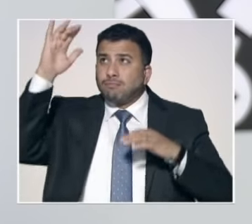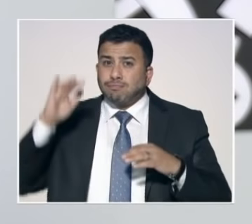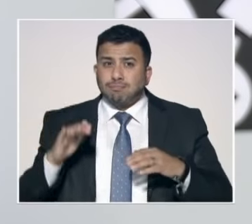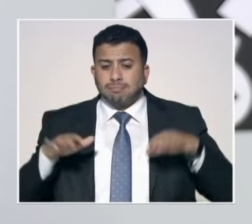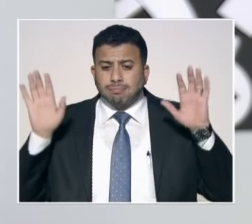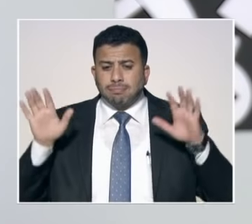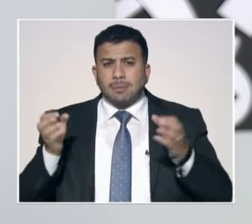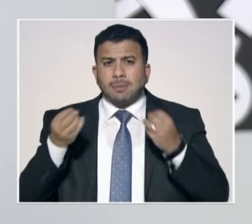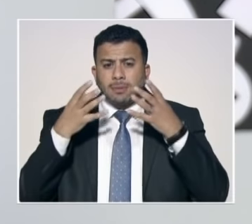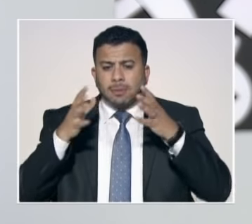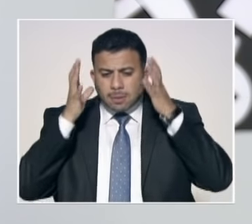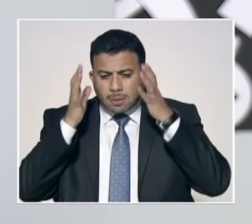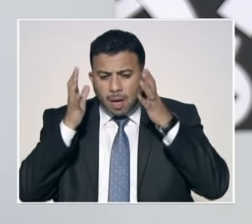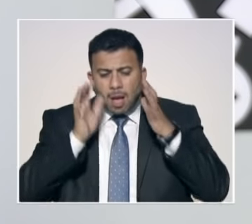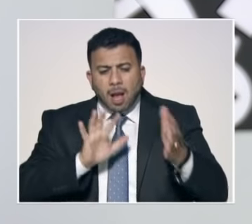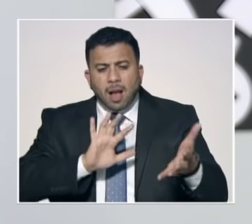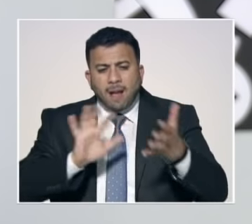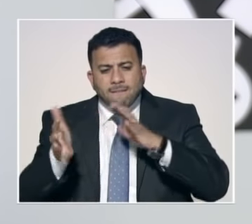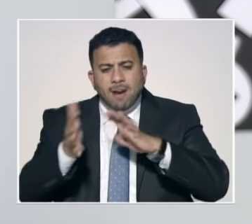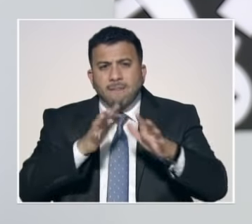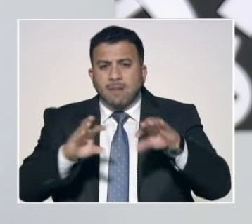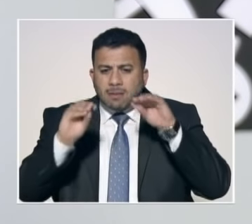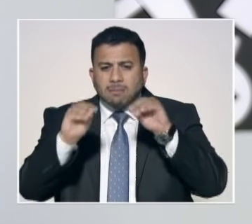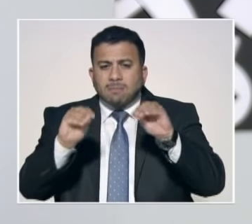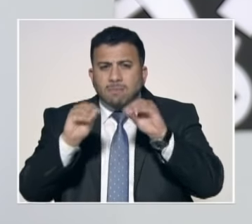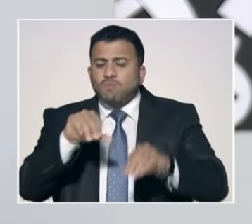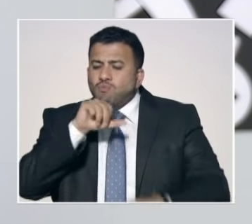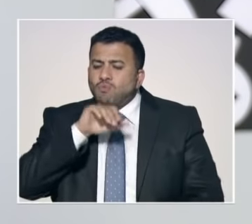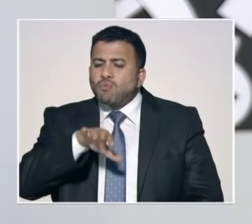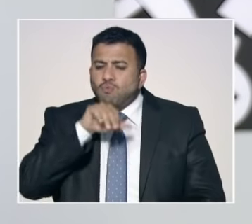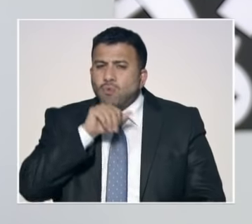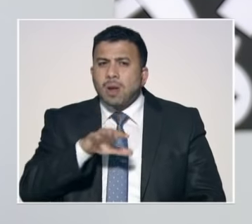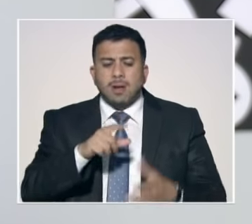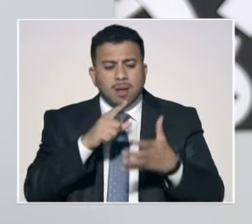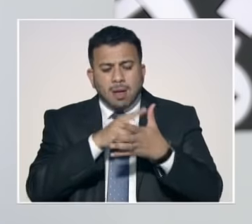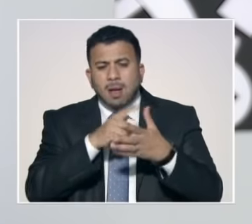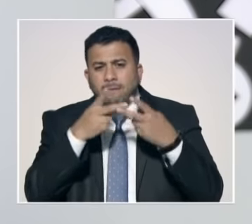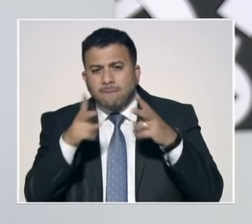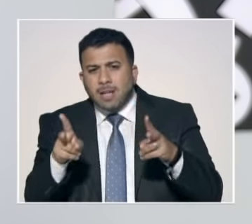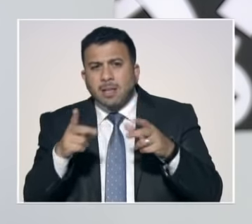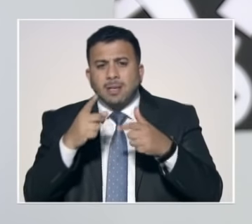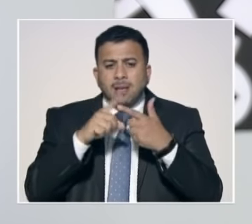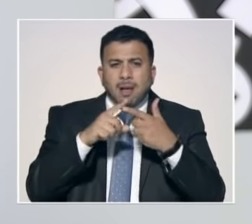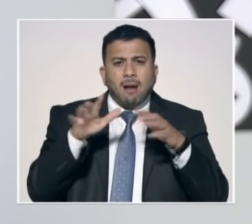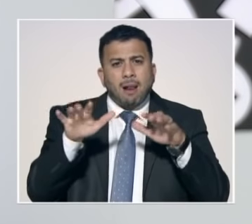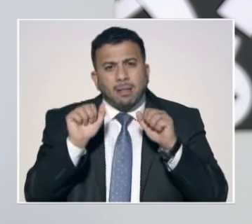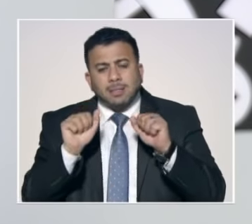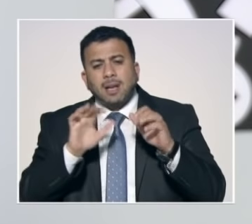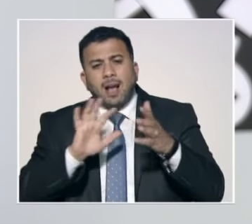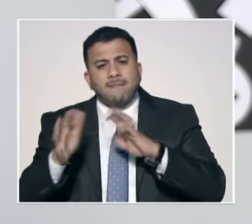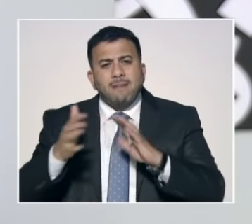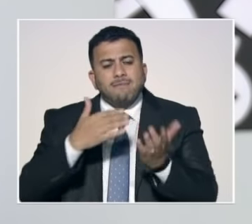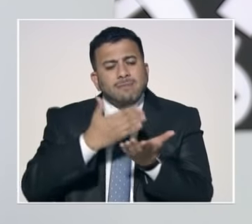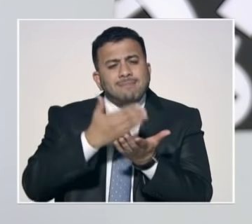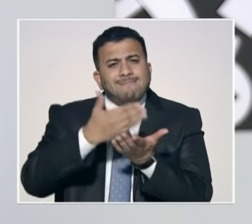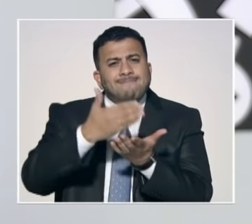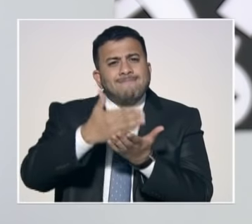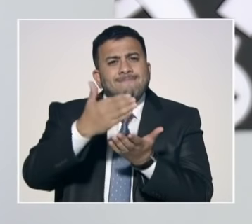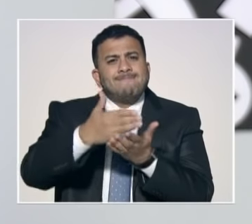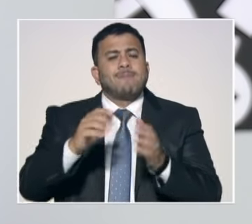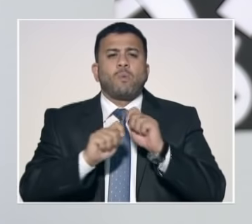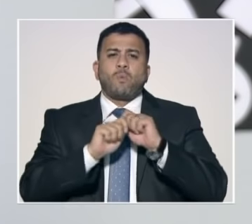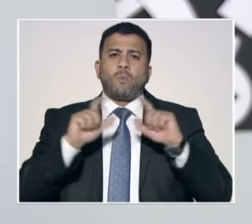له معالم هذه الصلاة، وأيضا أوقاتها من الابتداء والانتهاء. ثم إن الله تعالى شرع على